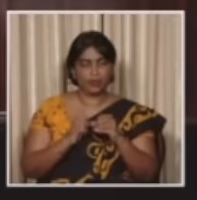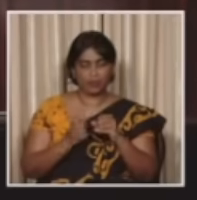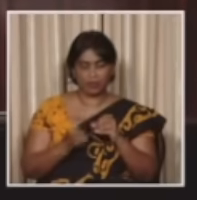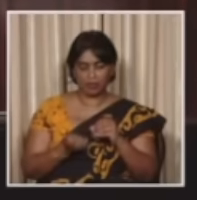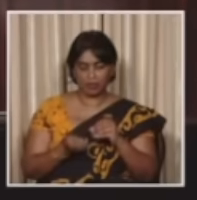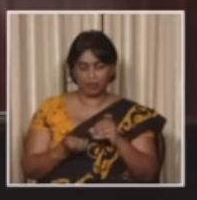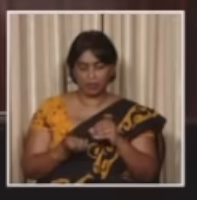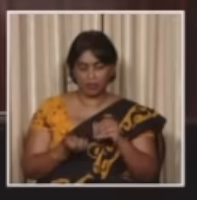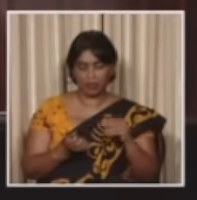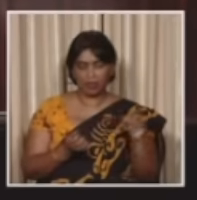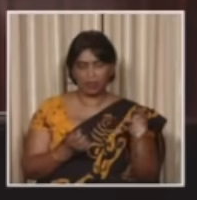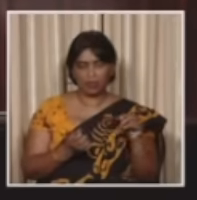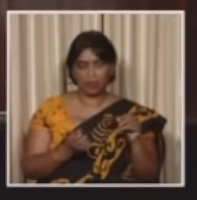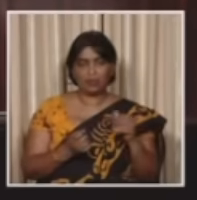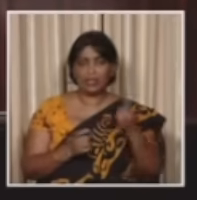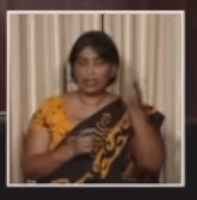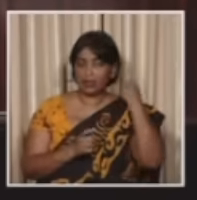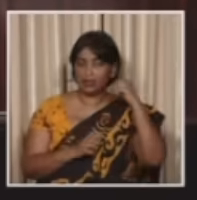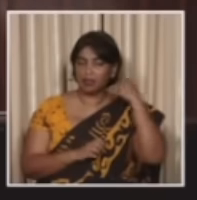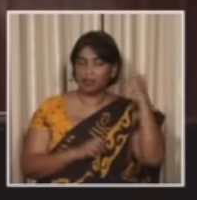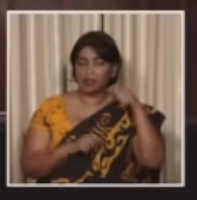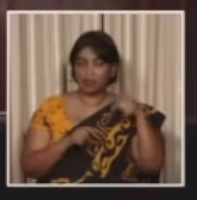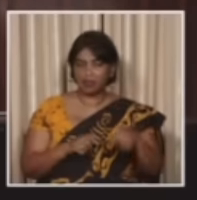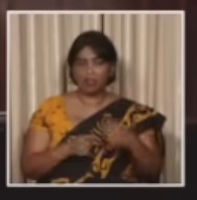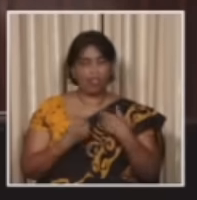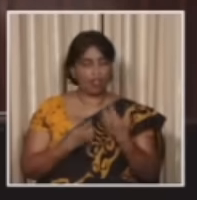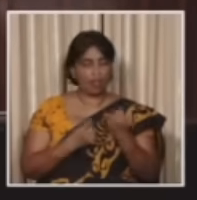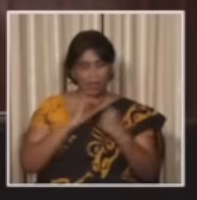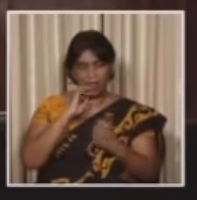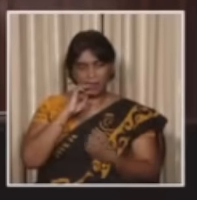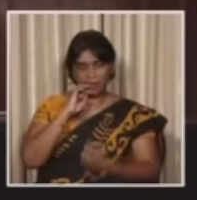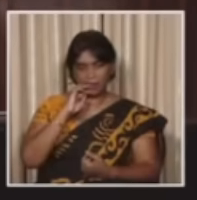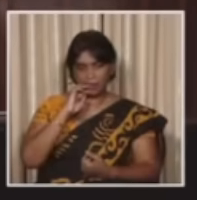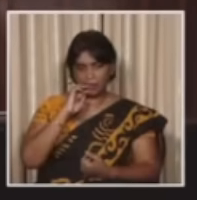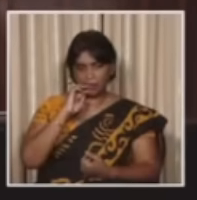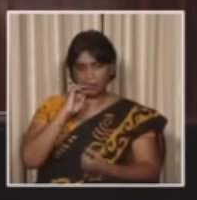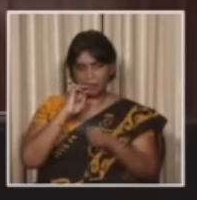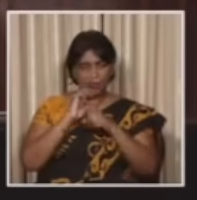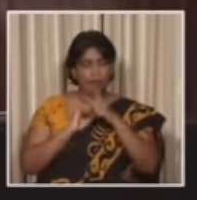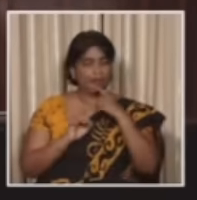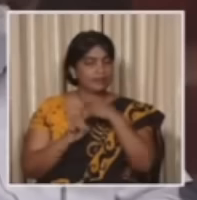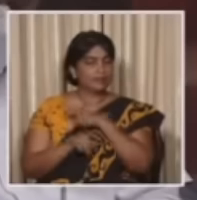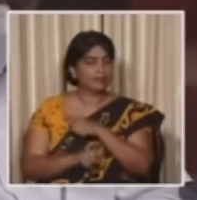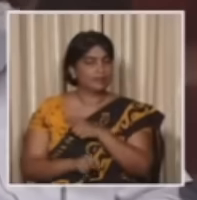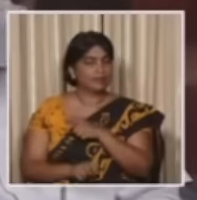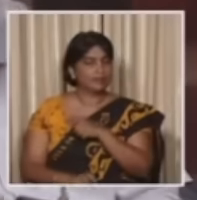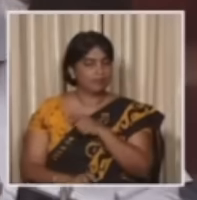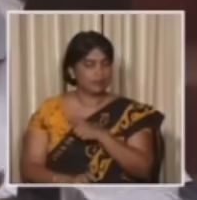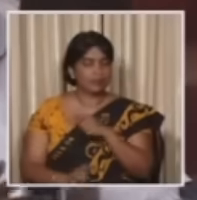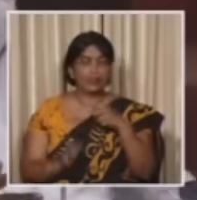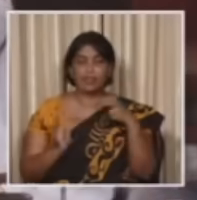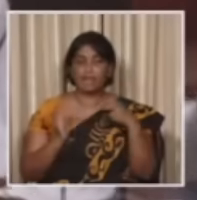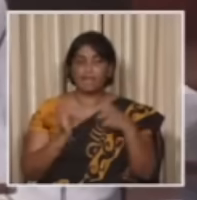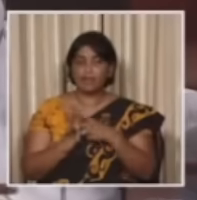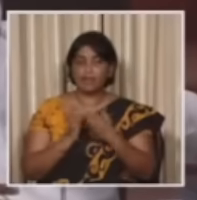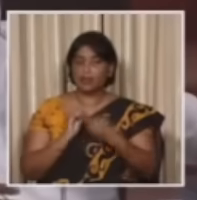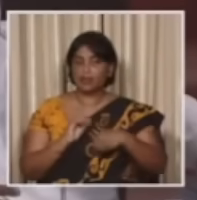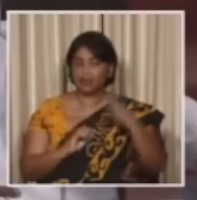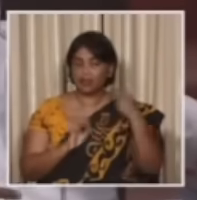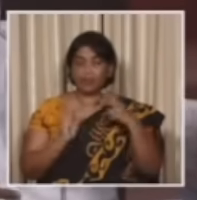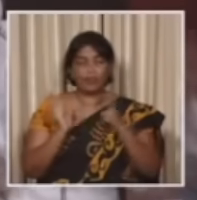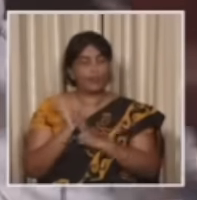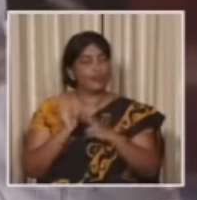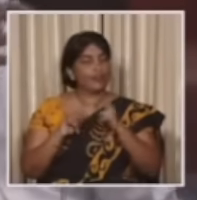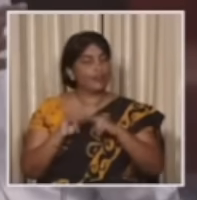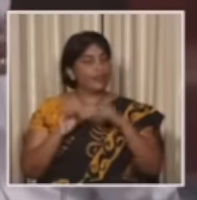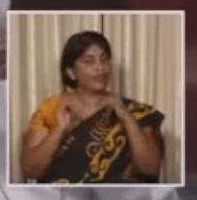අවසන් කරන්න මෙතුමා ගියසරේ කරපු කතාව දැන් මට හම්බුණා. පොඩ්ඩක් අහගෙන ඉන්න. මෙතුමා මේ වීසා වැඩ කිරීමට VFS එක රිංග ඔබ